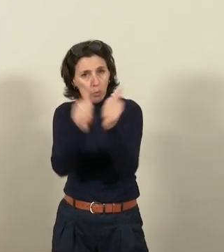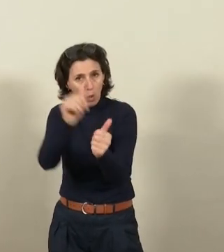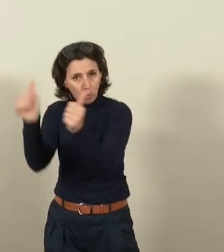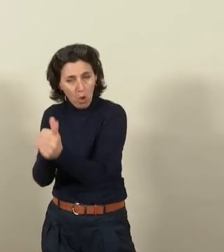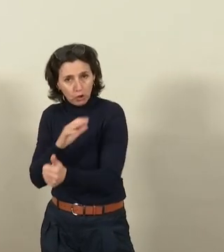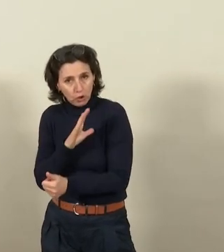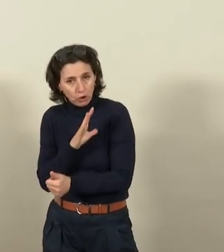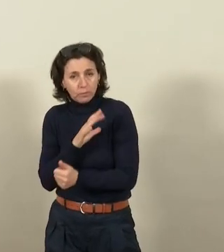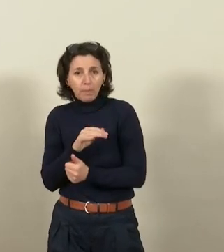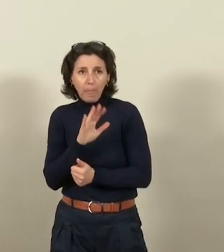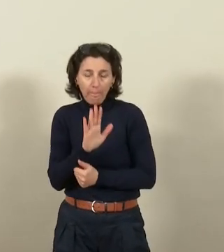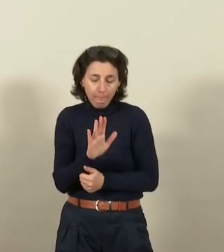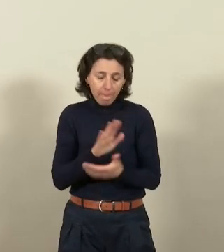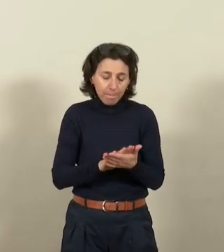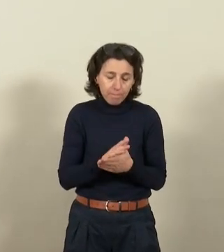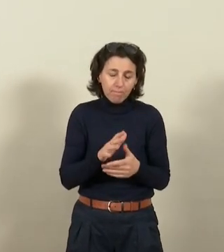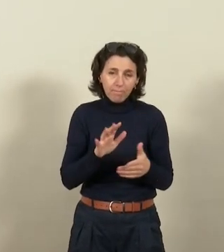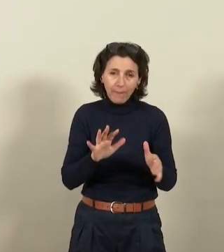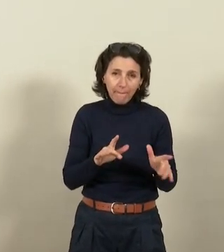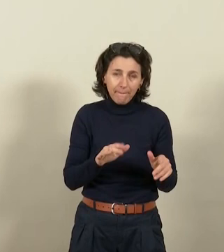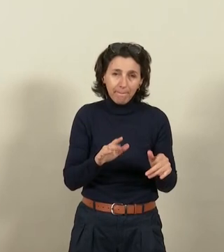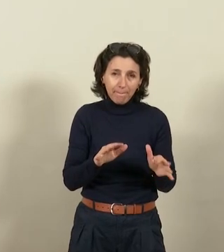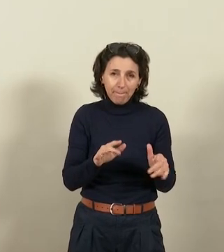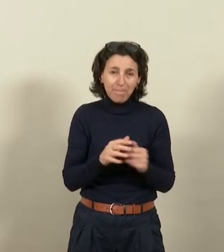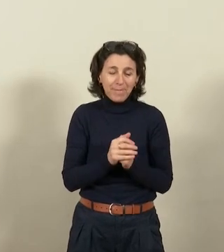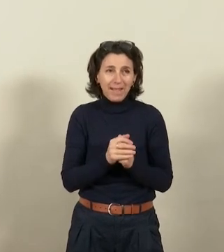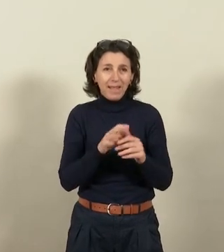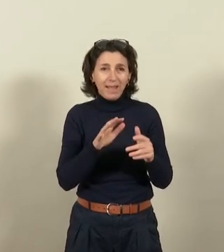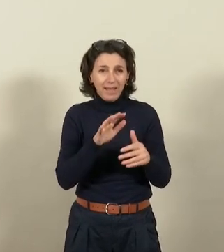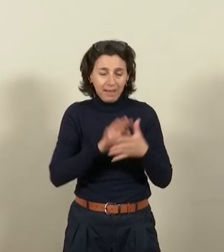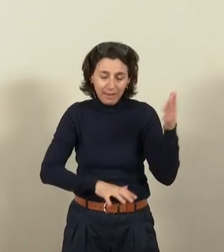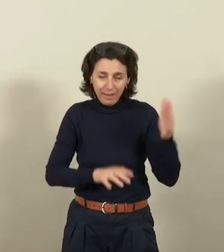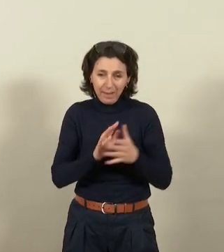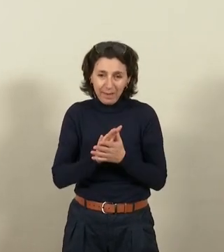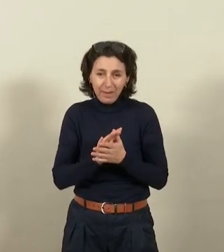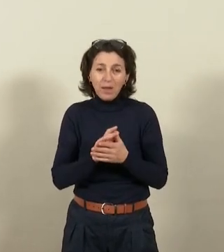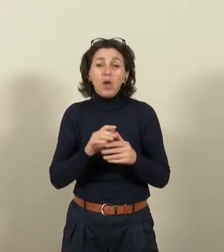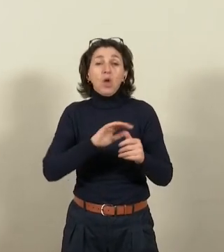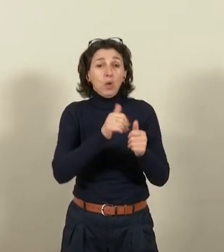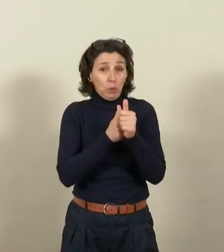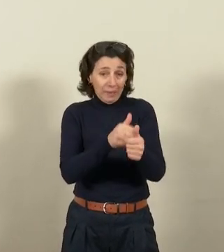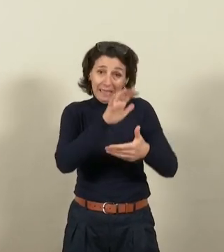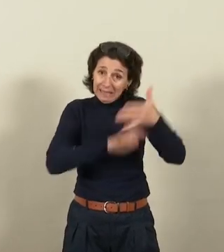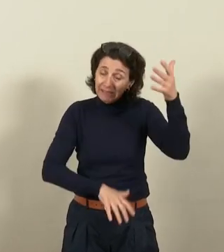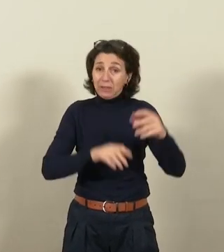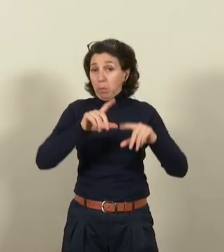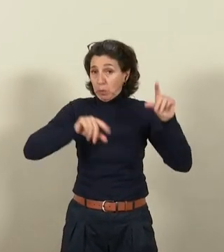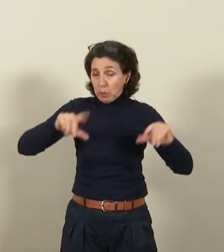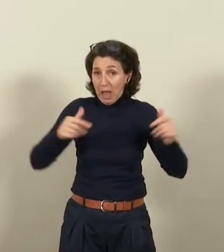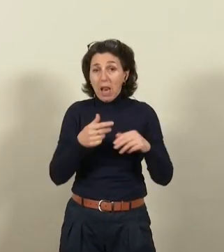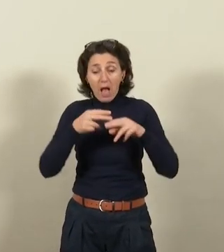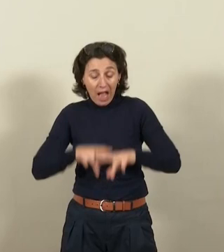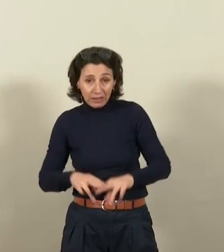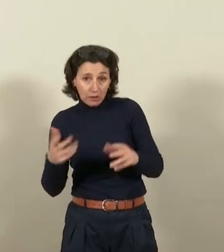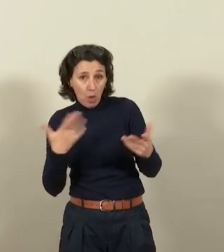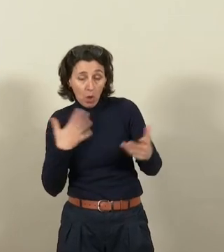de pardon au scrutin de liste à la proportion proportionnelle au plus fort reste élection à laquelle nous allons d'ailleurs